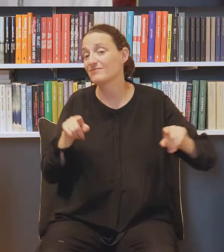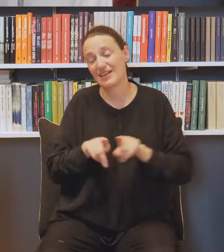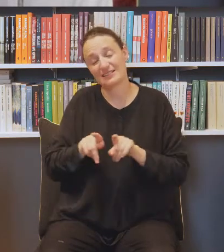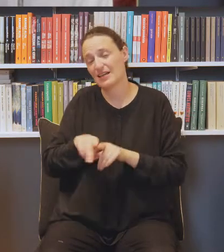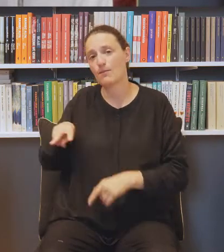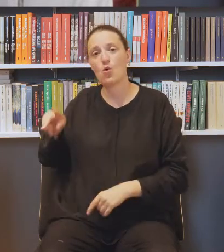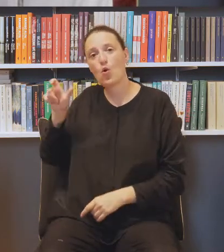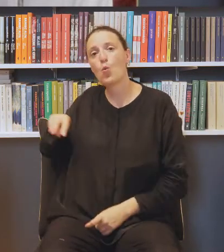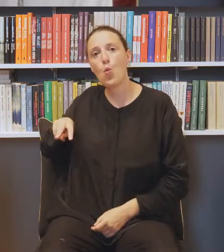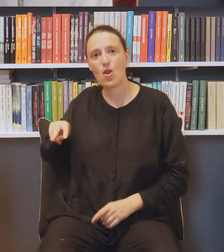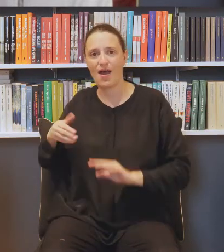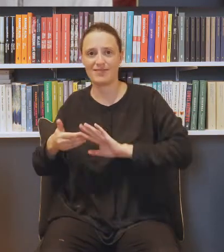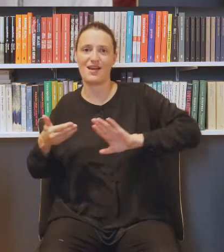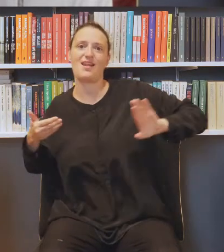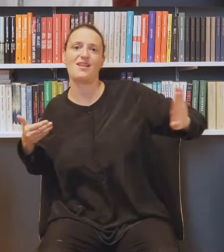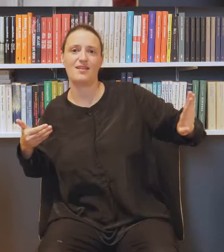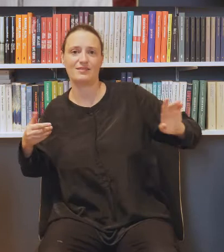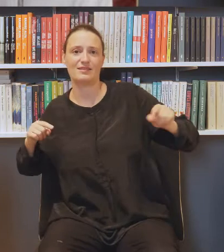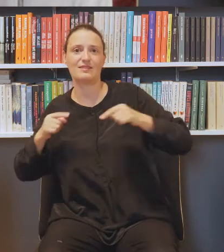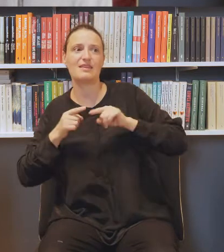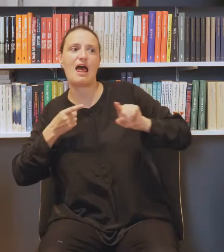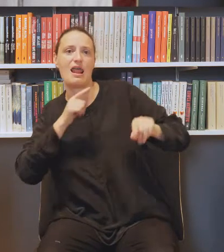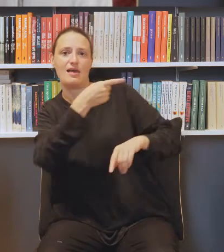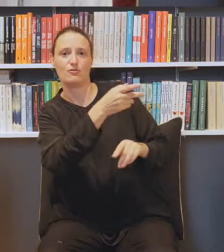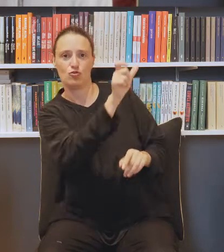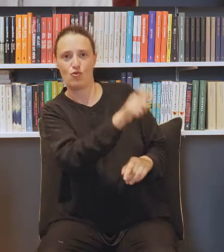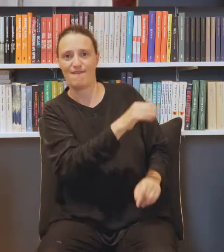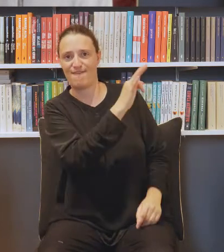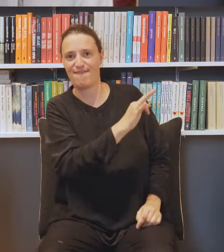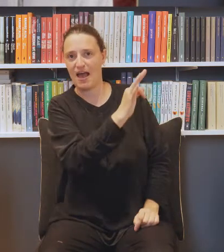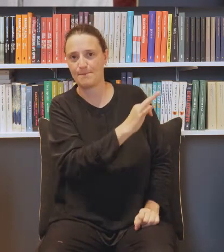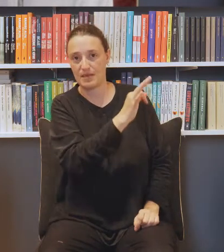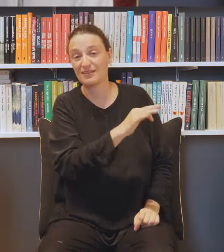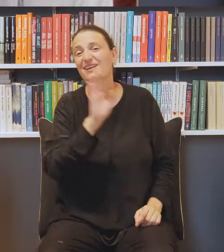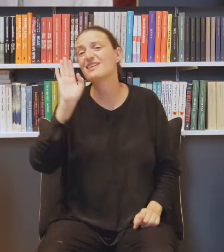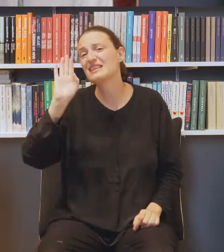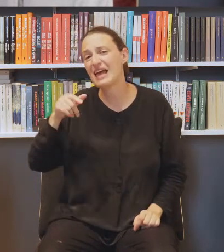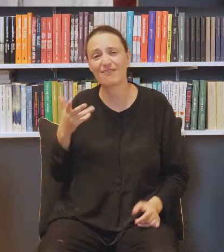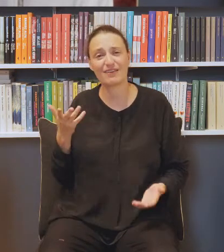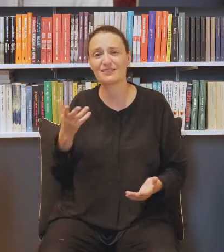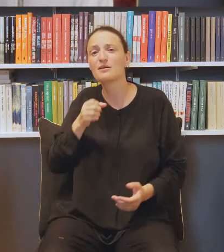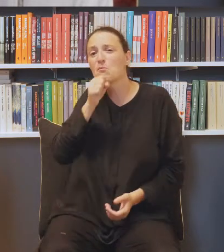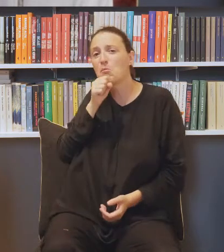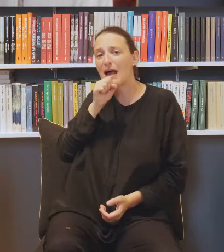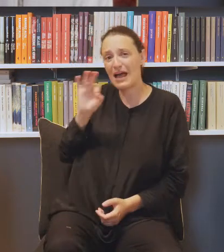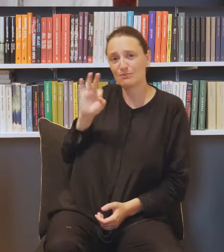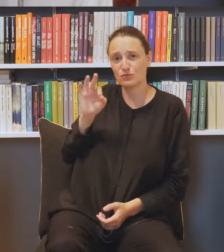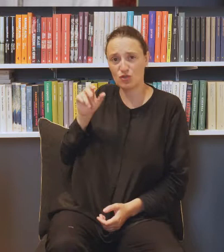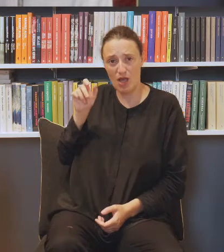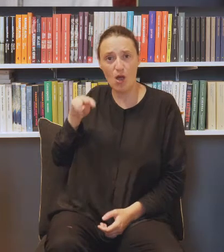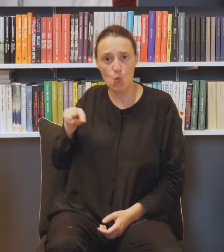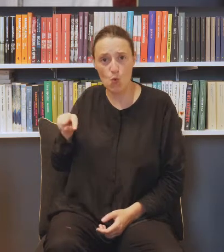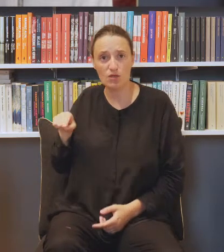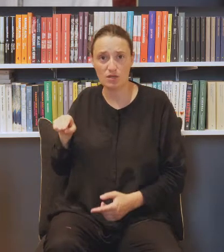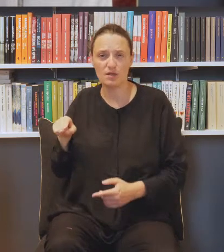od Fabiana. Jest w sumie nawet ta babcia, którą Ula tak troszeczkę, która odchodzi po